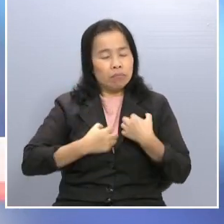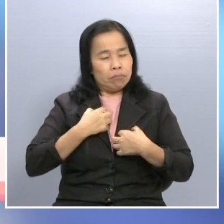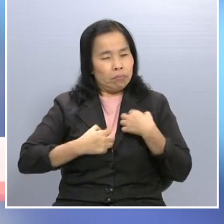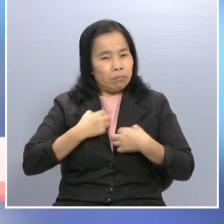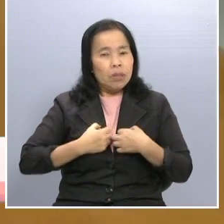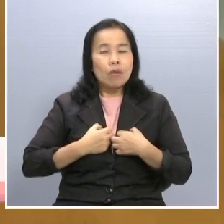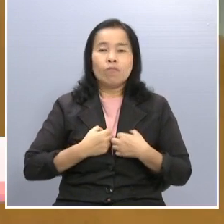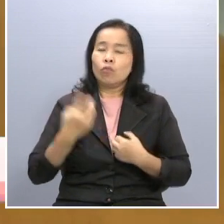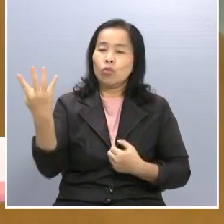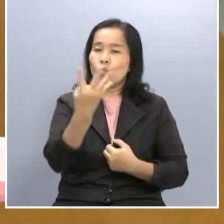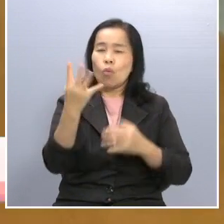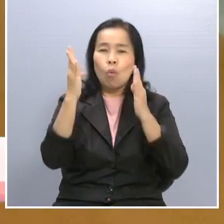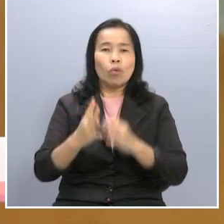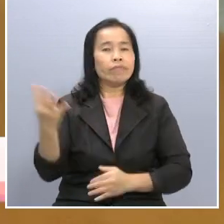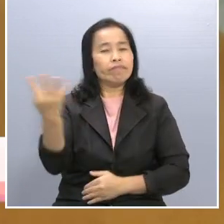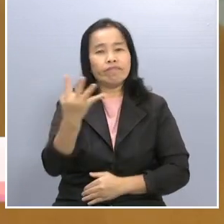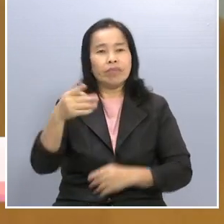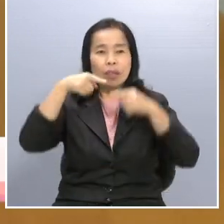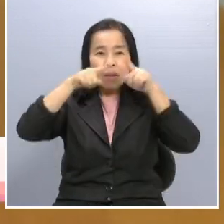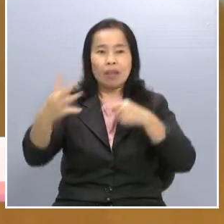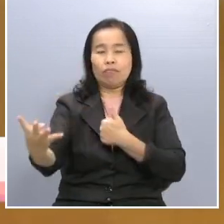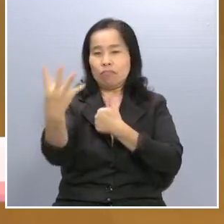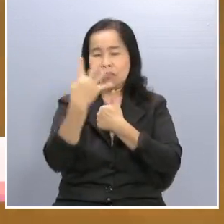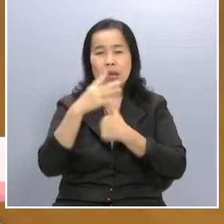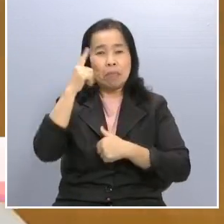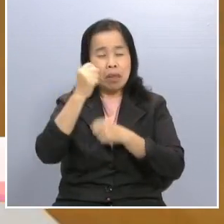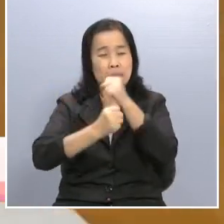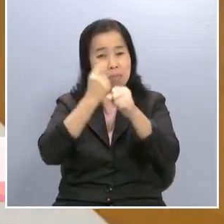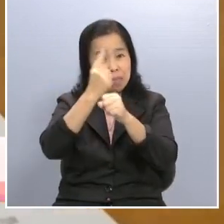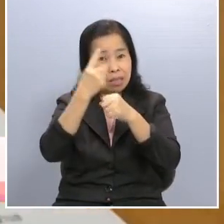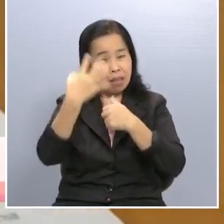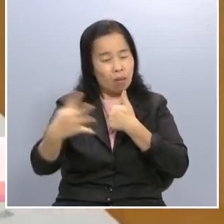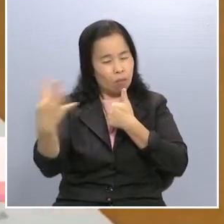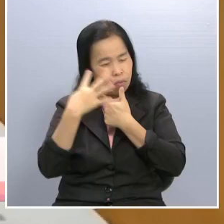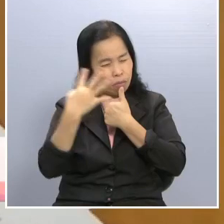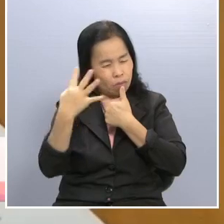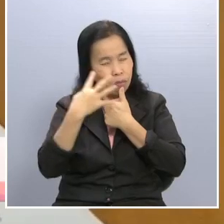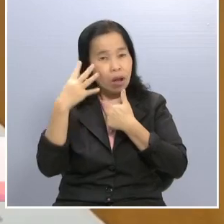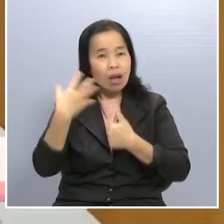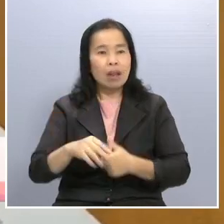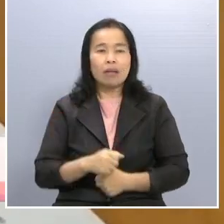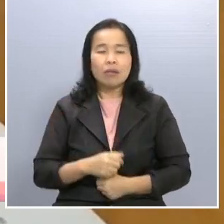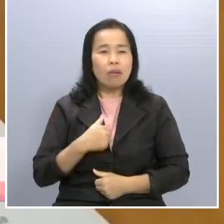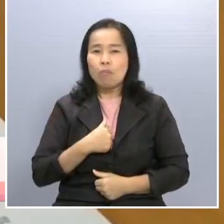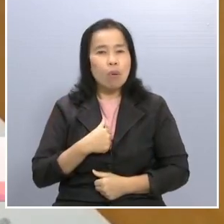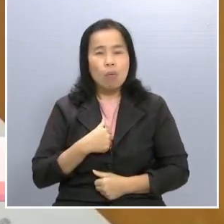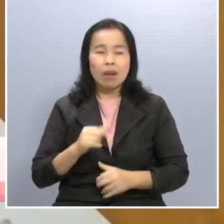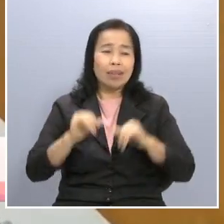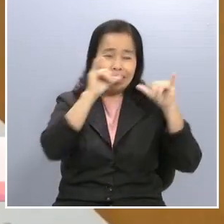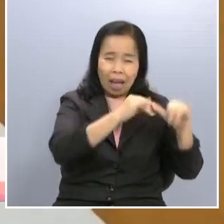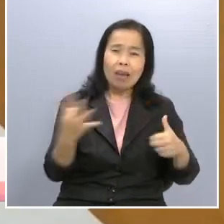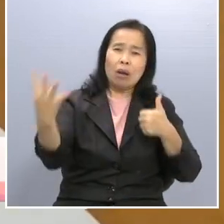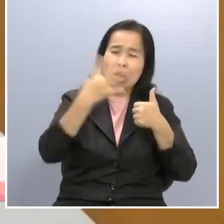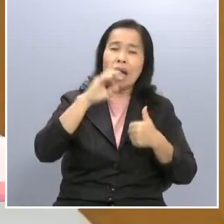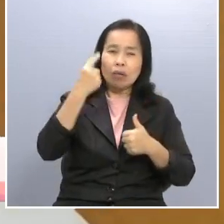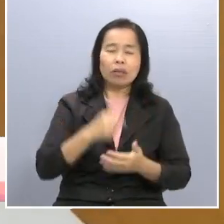ติกรรมของลูกทั้ง4คนตามมาราวีแม่นานเป็นปีแบบนี้จนย้ายจากบ้านนึงไปอยู่อีกบ้านนึงก็ยังตามไป